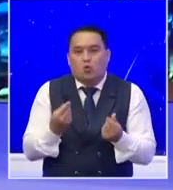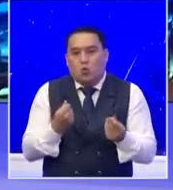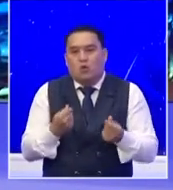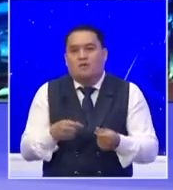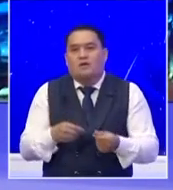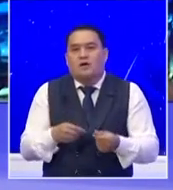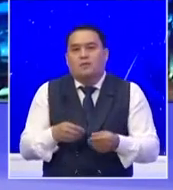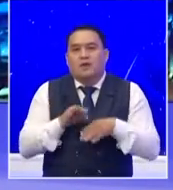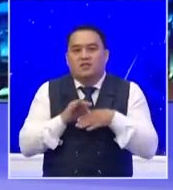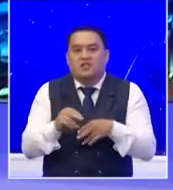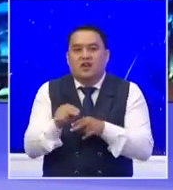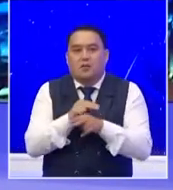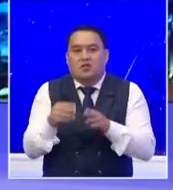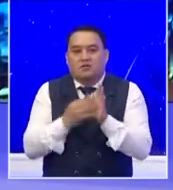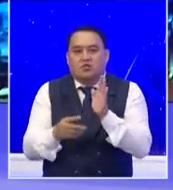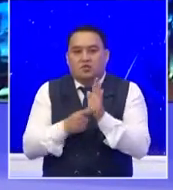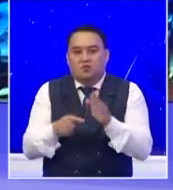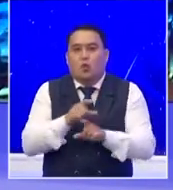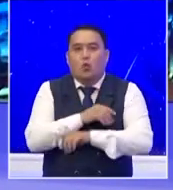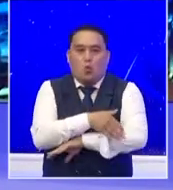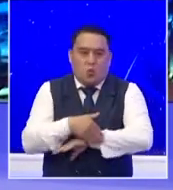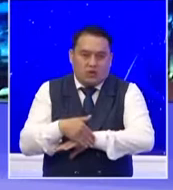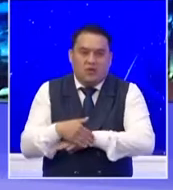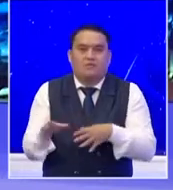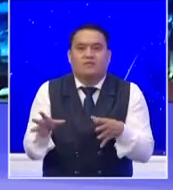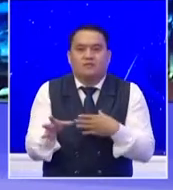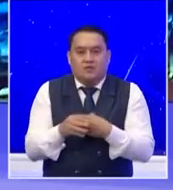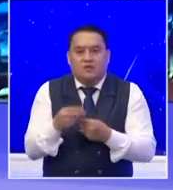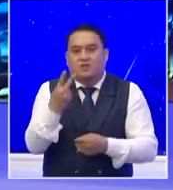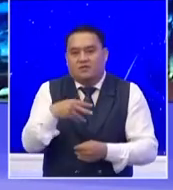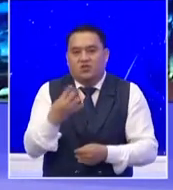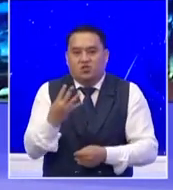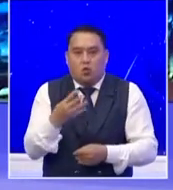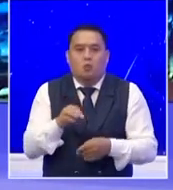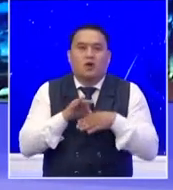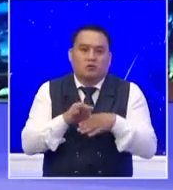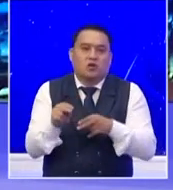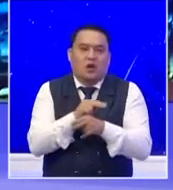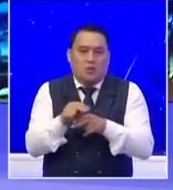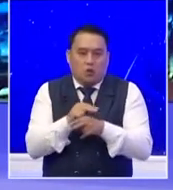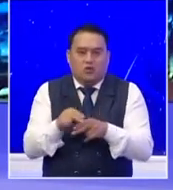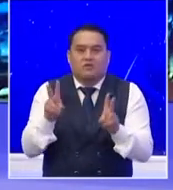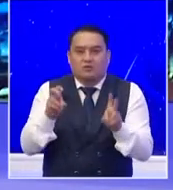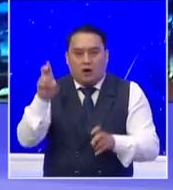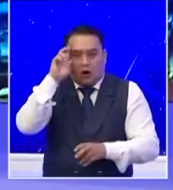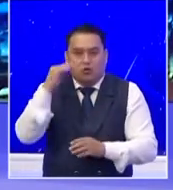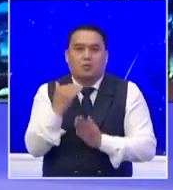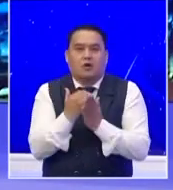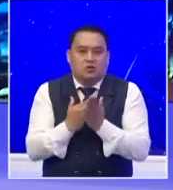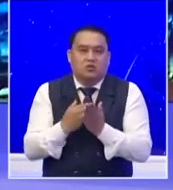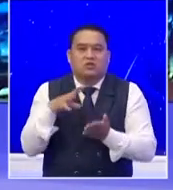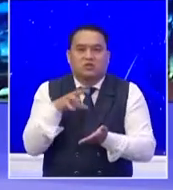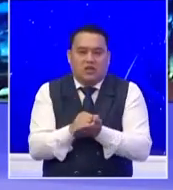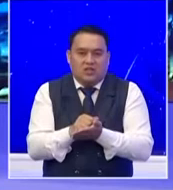города намерены провести ремонт на 97 улицах. Из них 24 пройдут реконструкцию в рамках государственной программы